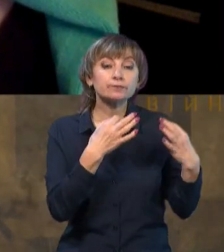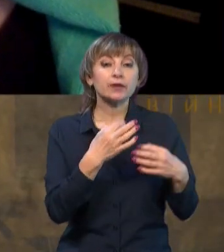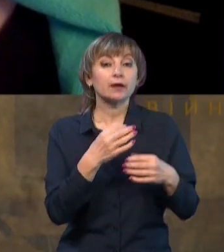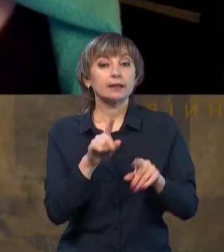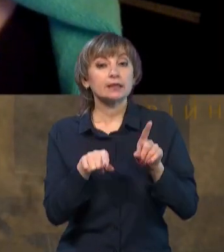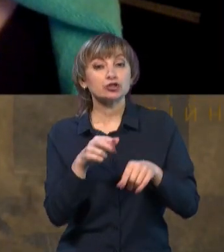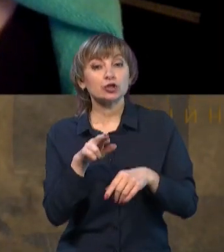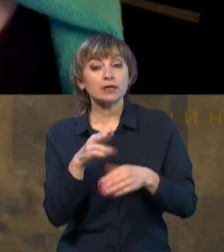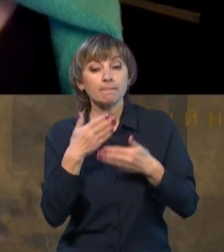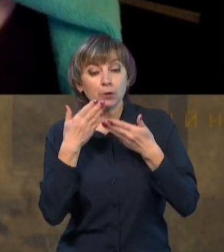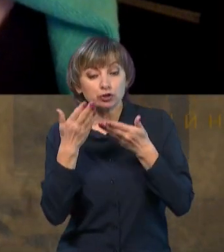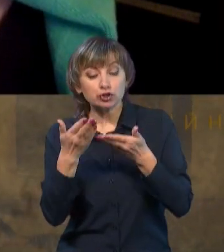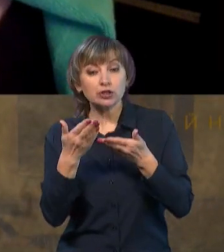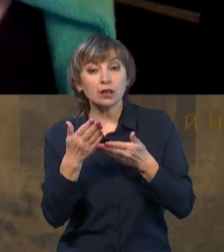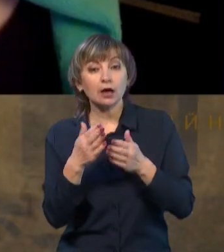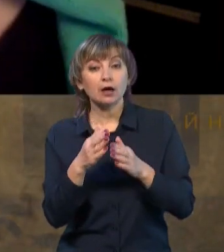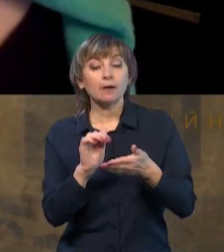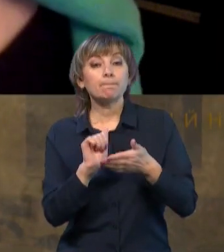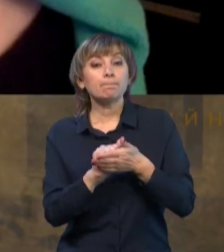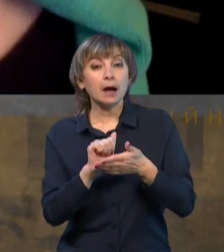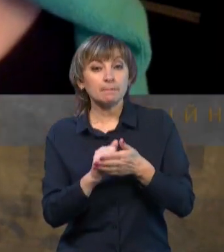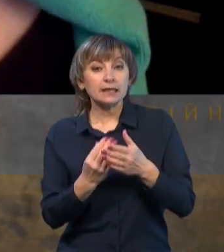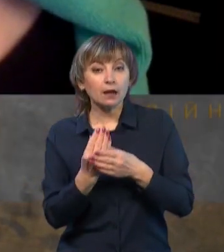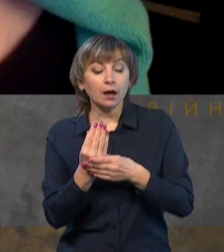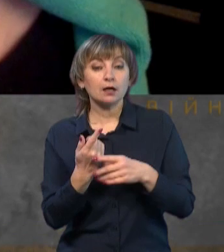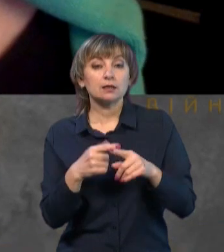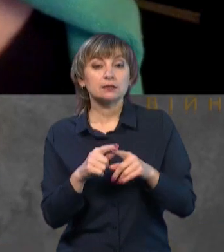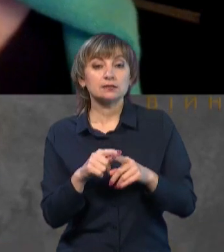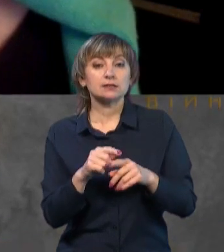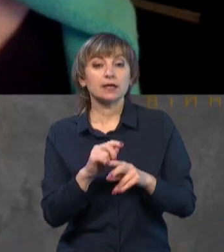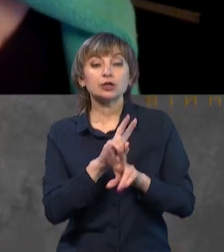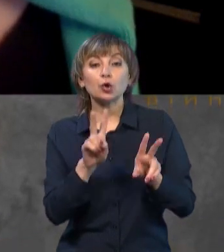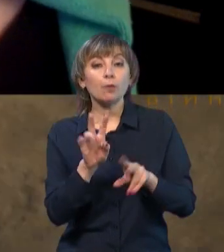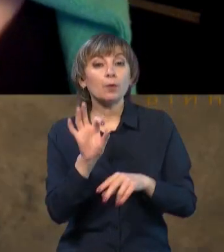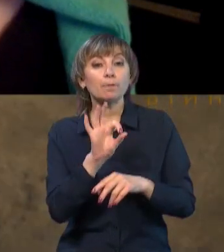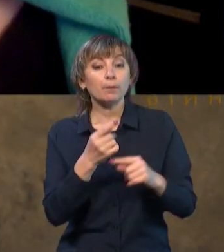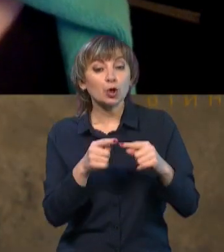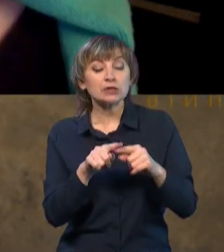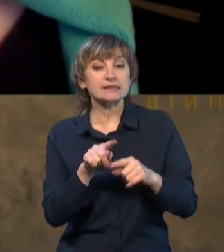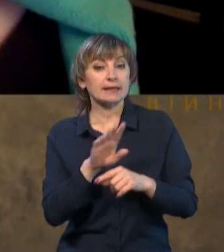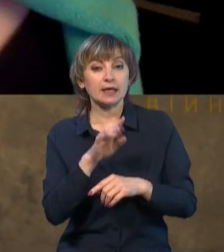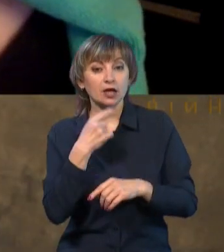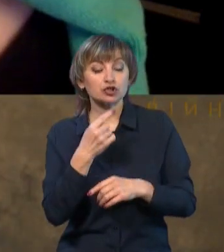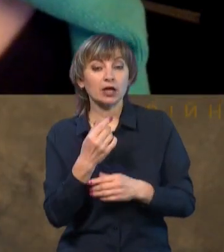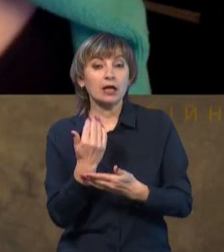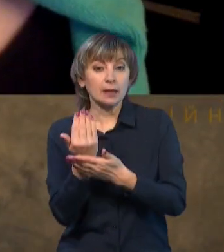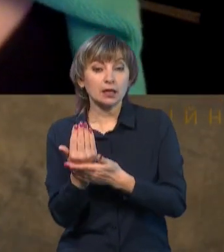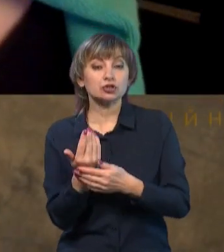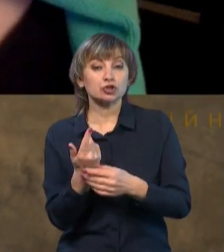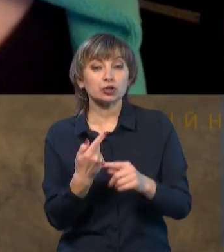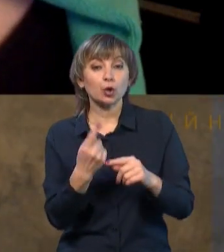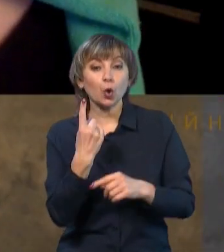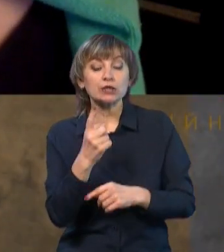я прочитала у пабліках, так, власне, ця фраза «тільки нікому про це не кажи», вона і належить там одній